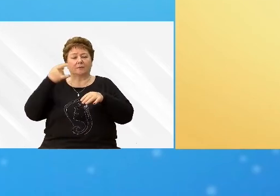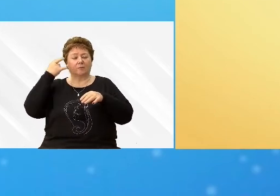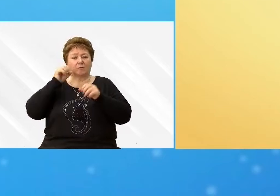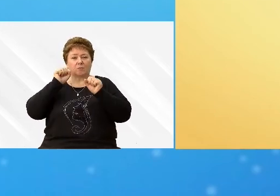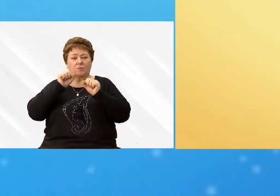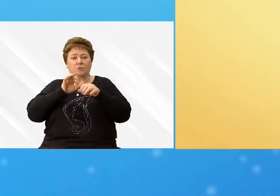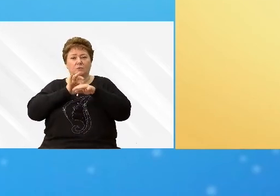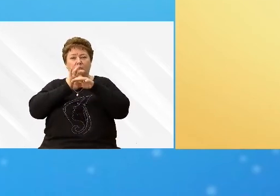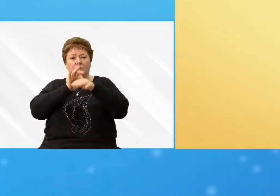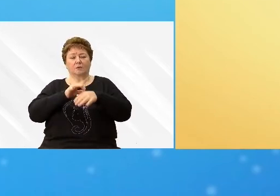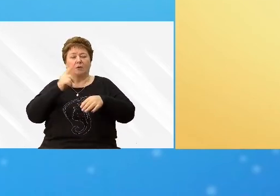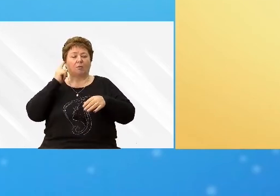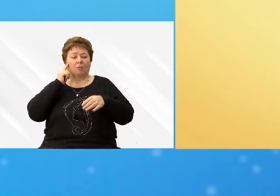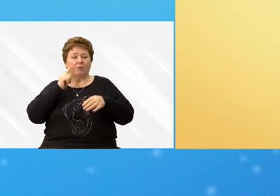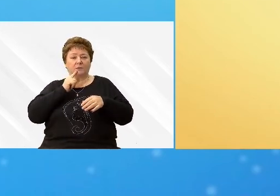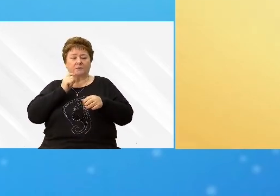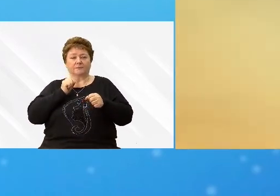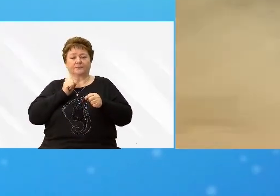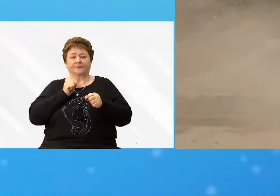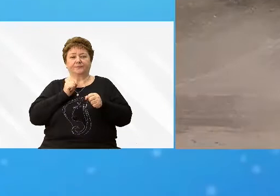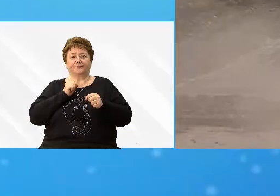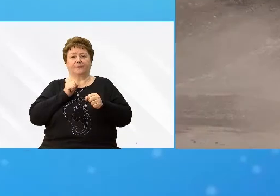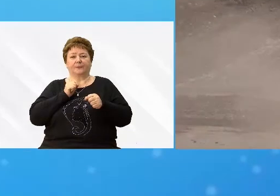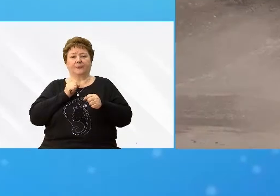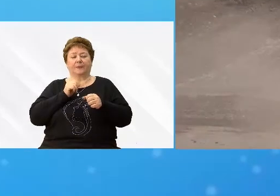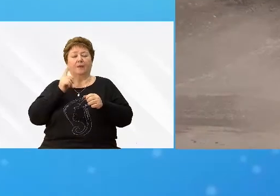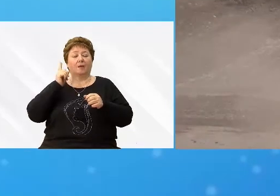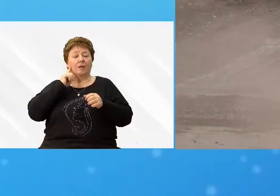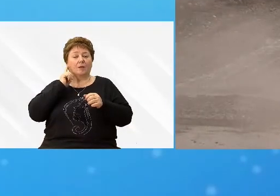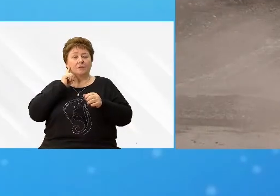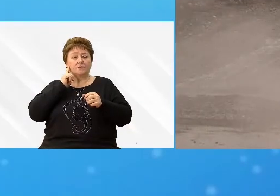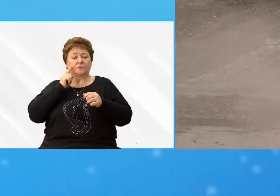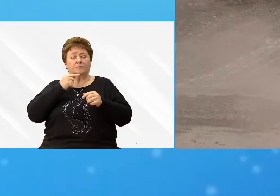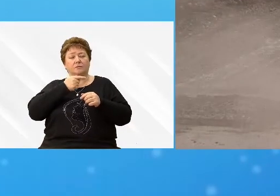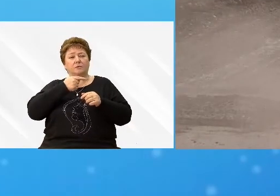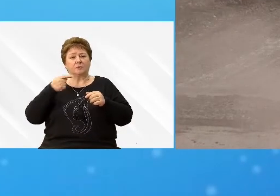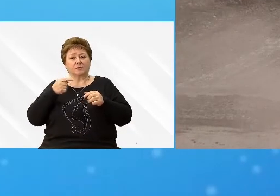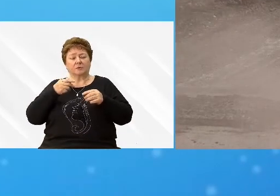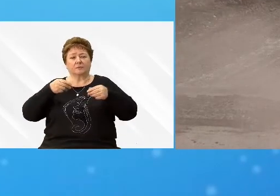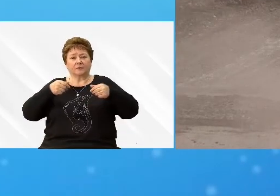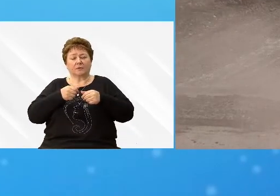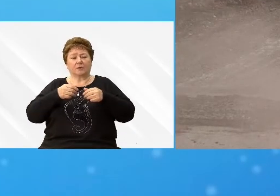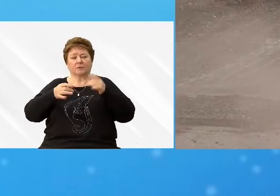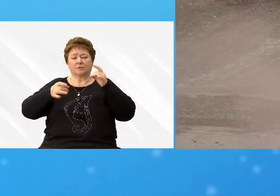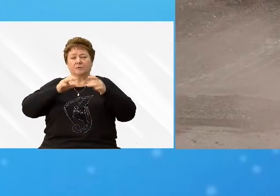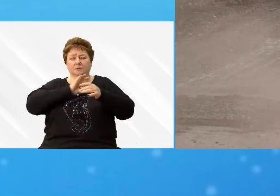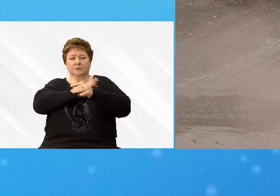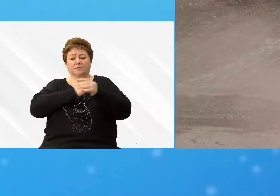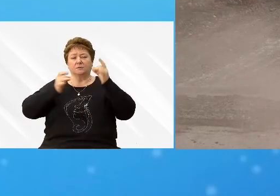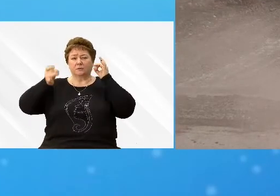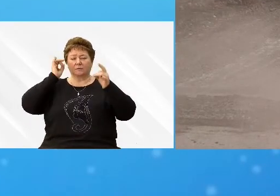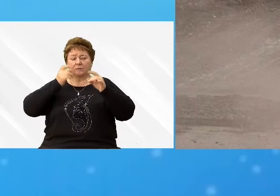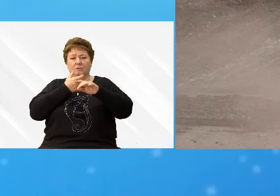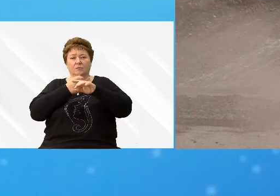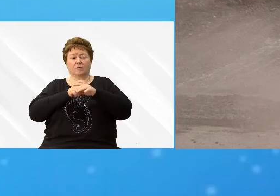может привести глухоте на слух отрицательно влияет сильный шум в том числе